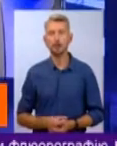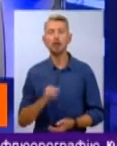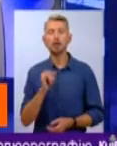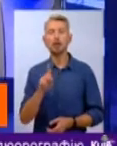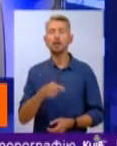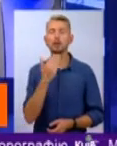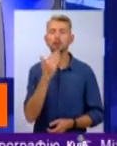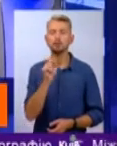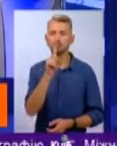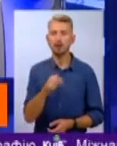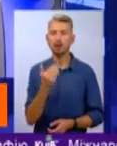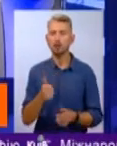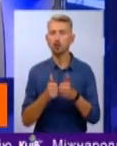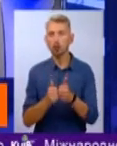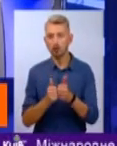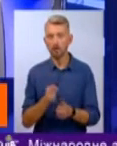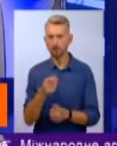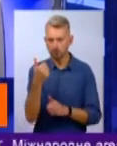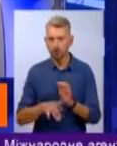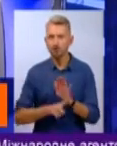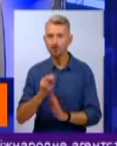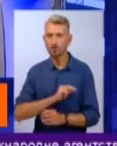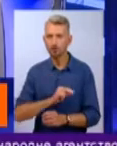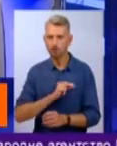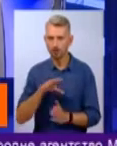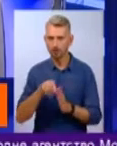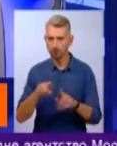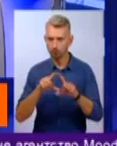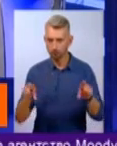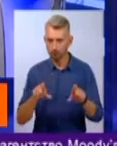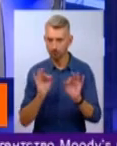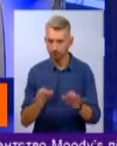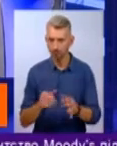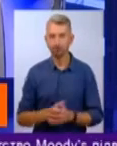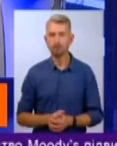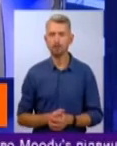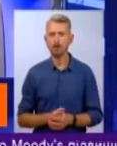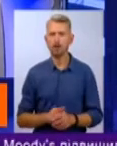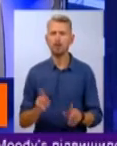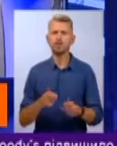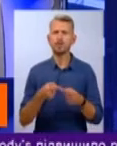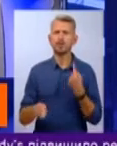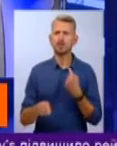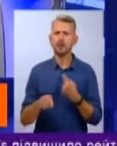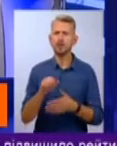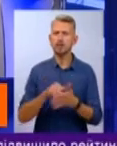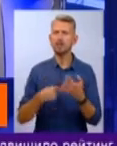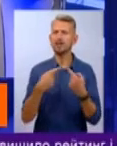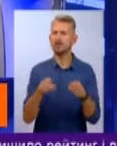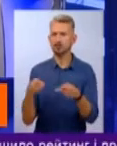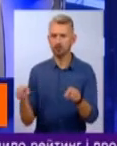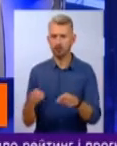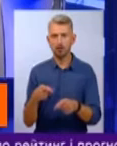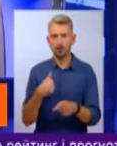так само запитання вашій колезі. От ви вже почали працювати у цій школі, пані Алло. Чим вона відрізняється від іншої? Ви ж,